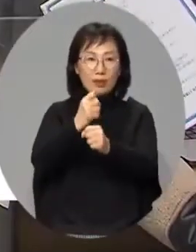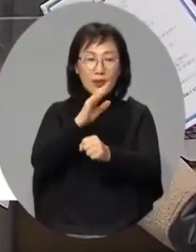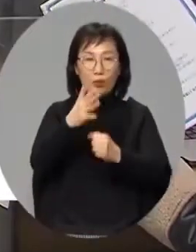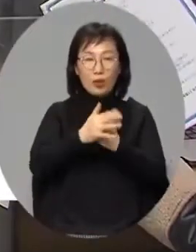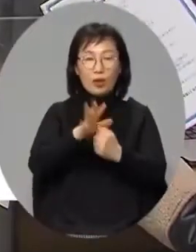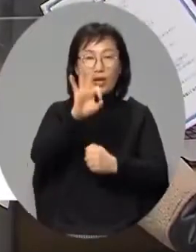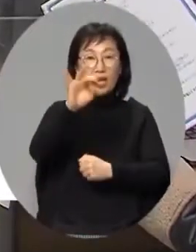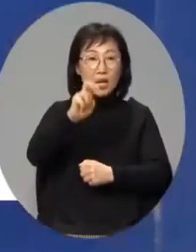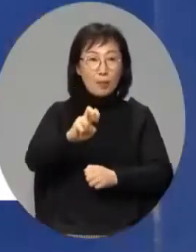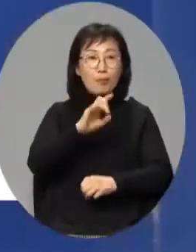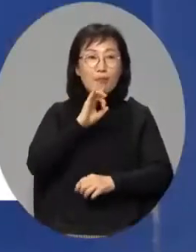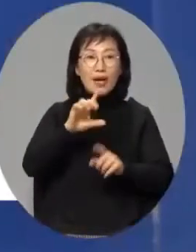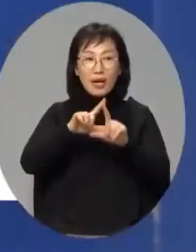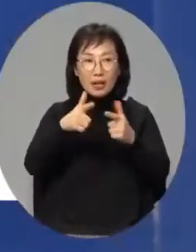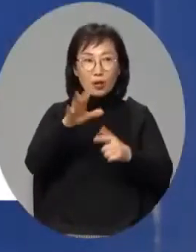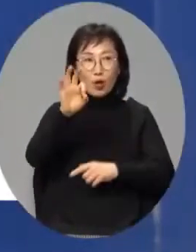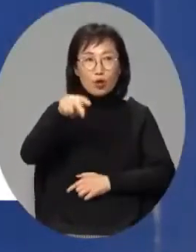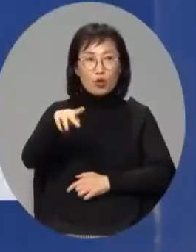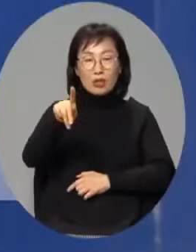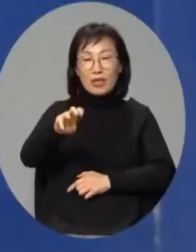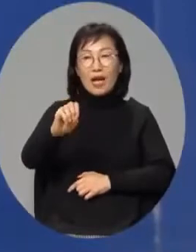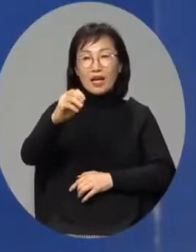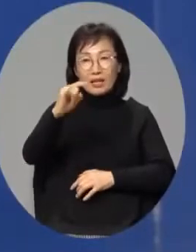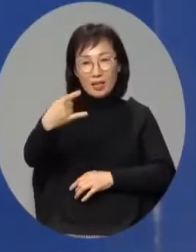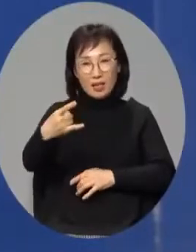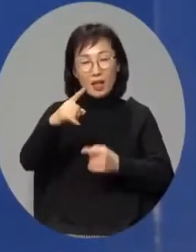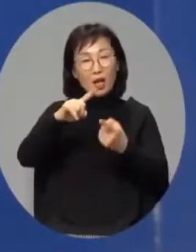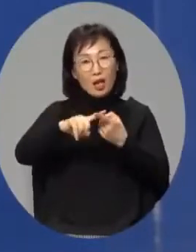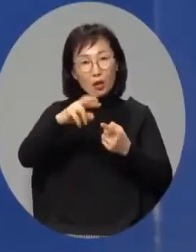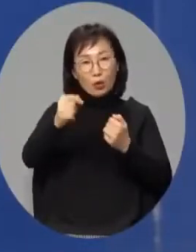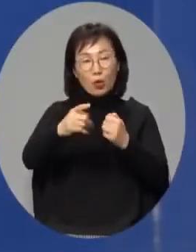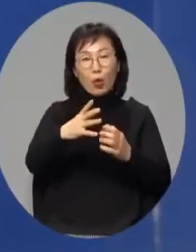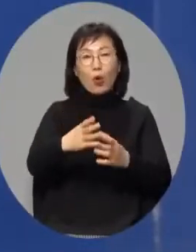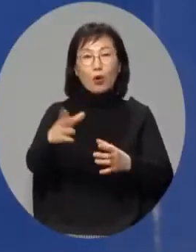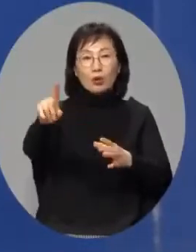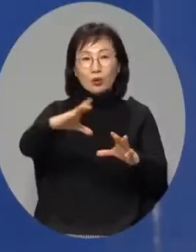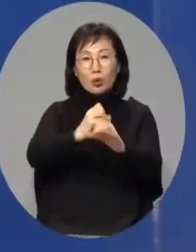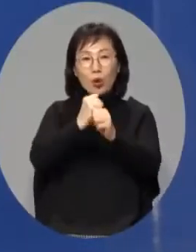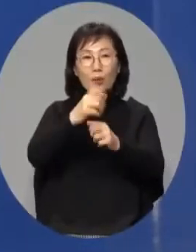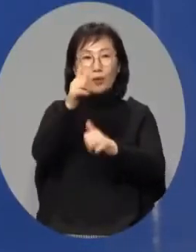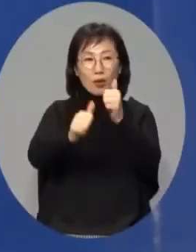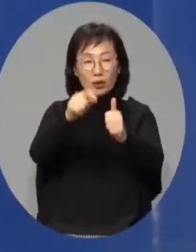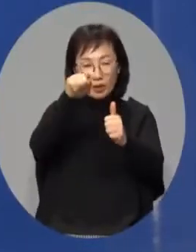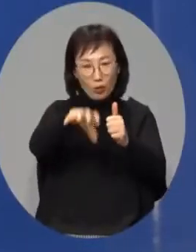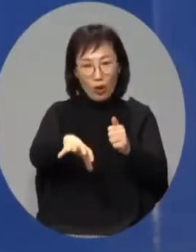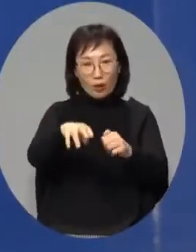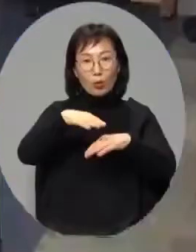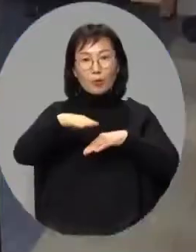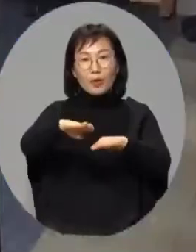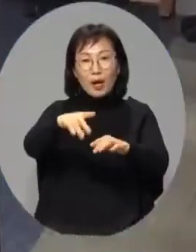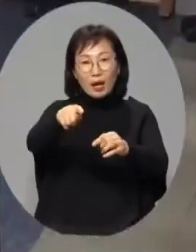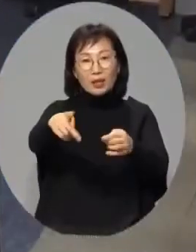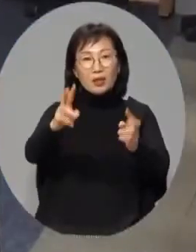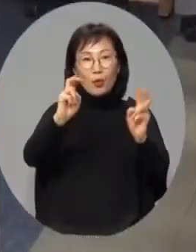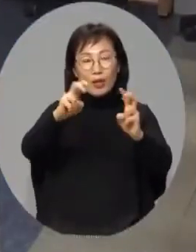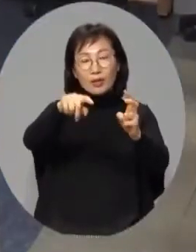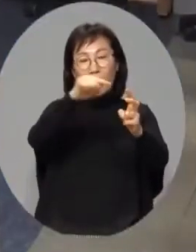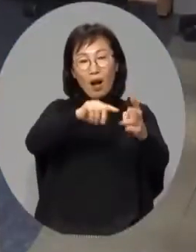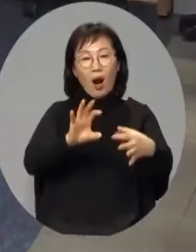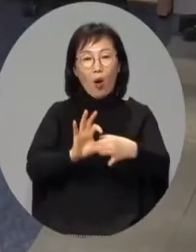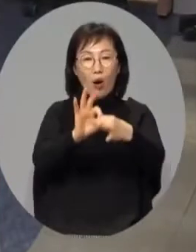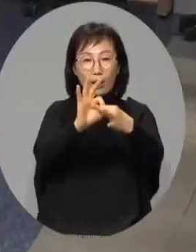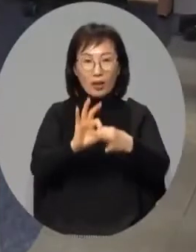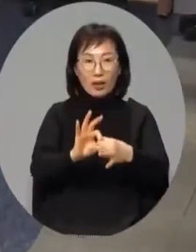임 정 군수 뿐 아니라 유창 이전 도의회 부의장 도 종합경기장 과 9대 앙 방제 부재로 연계해 중복이 우려되는